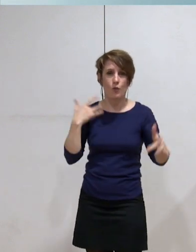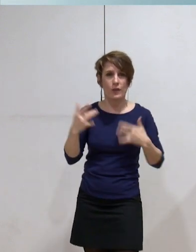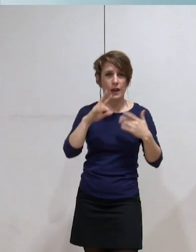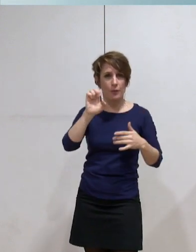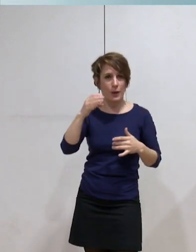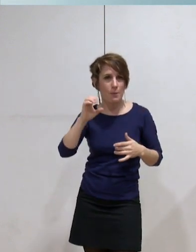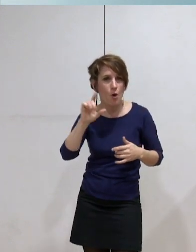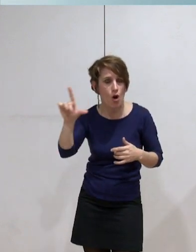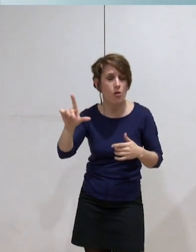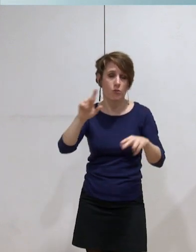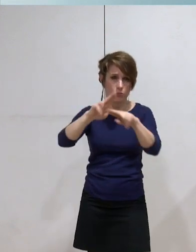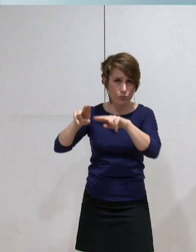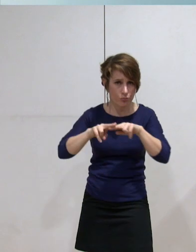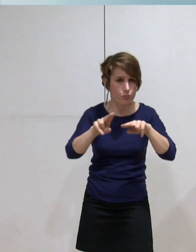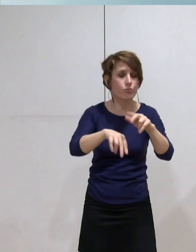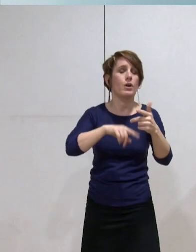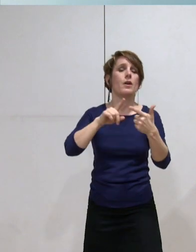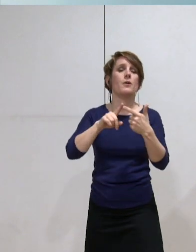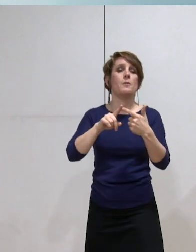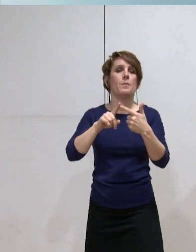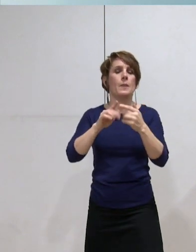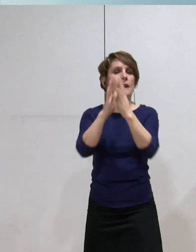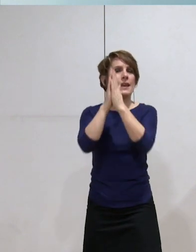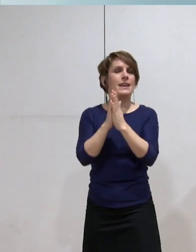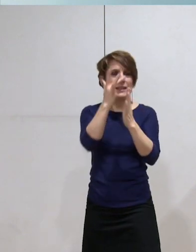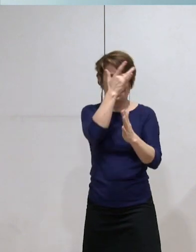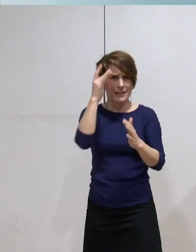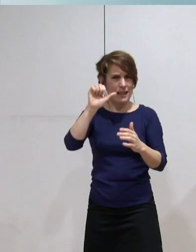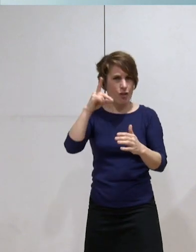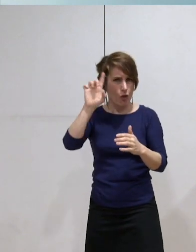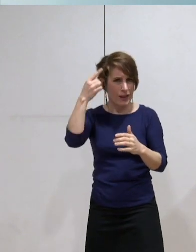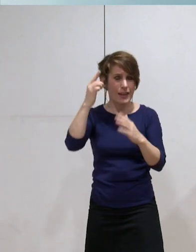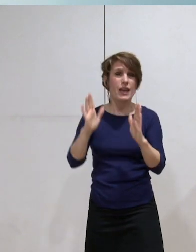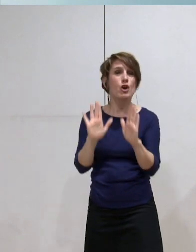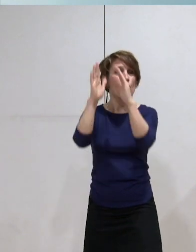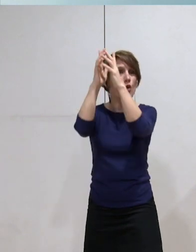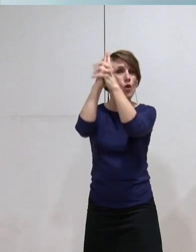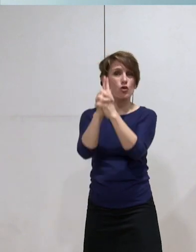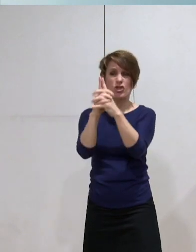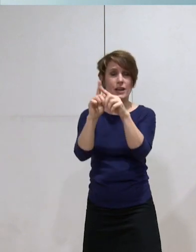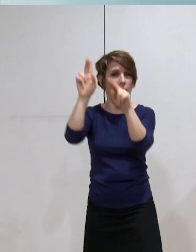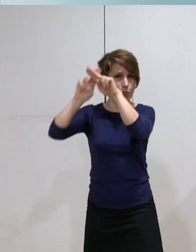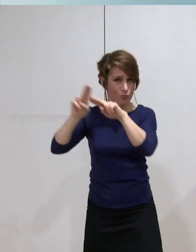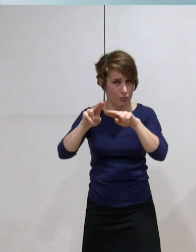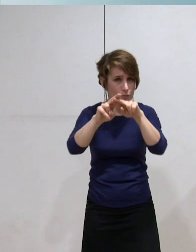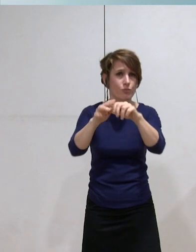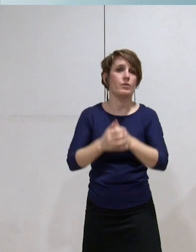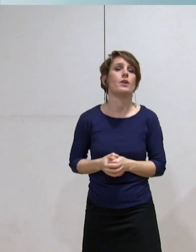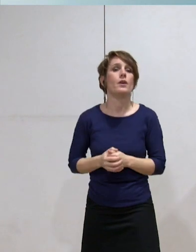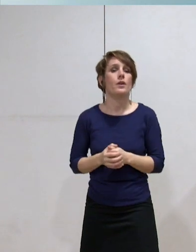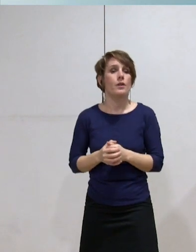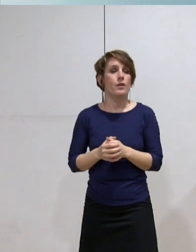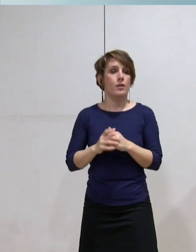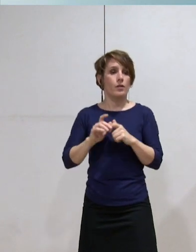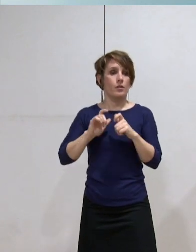fin du chantier de rénovation du clocher de l'église Saint-André pour 400000 € rénovation de l'or 140000 €